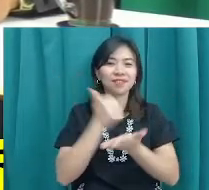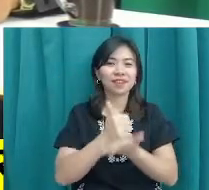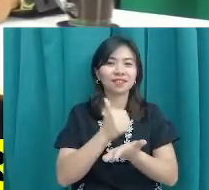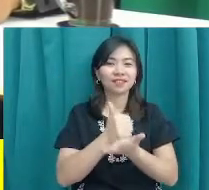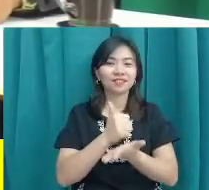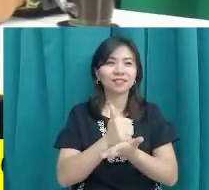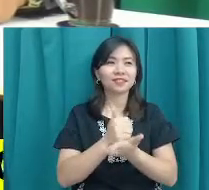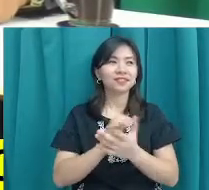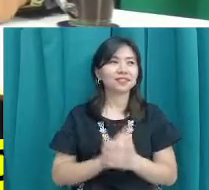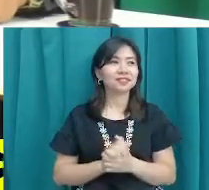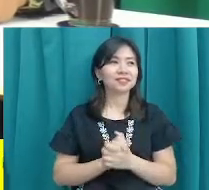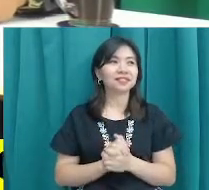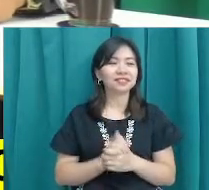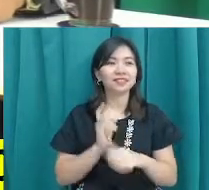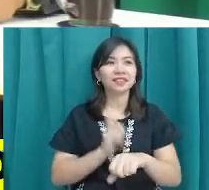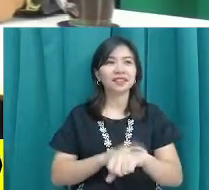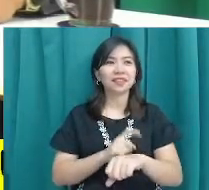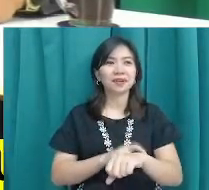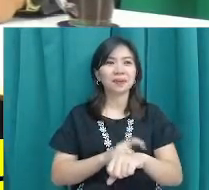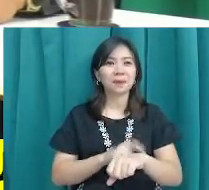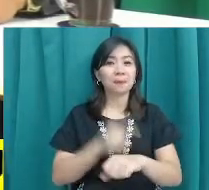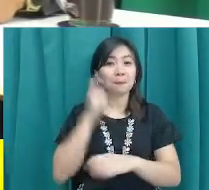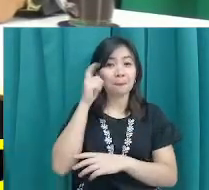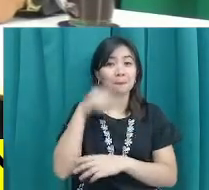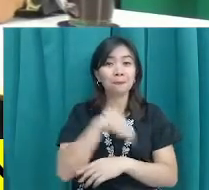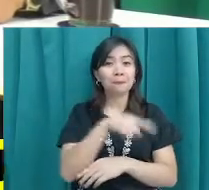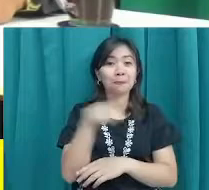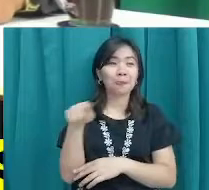All right, it's time for us. Time for us to grow. Sabi ko nga sa inyo,